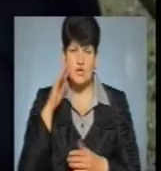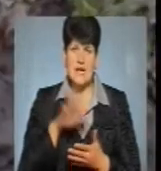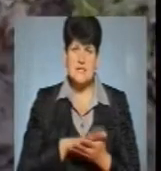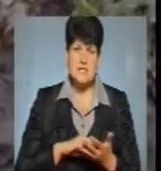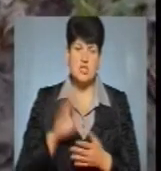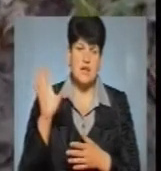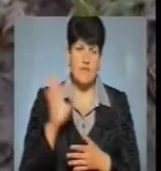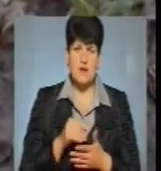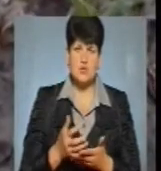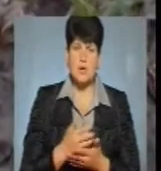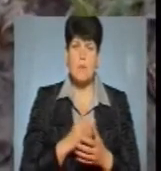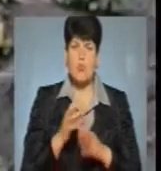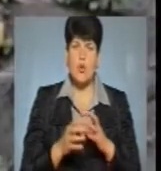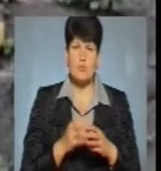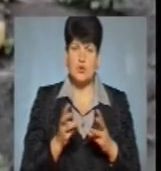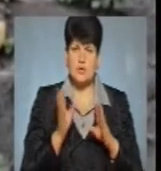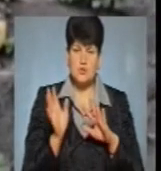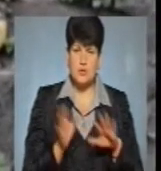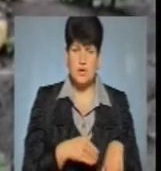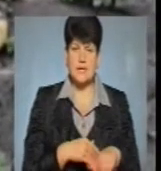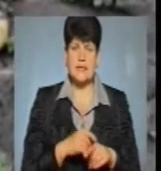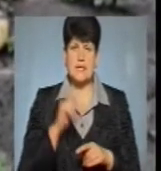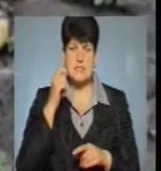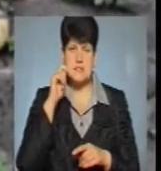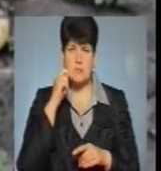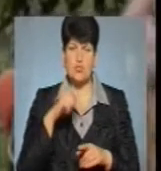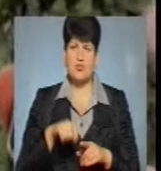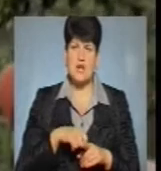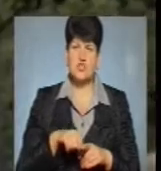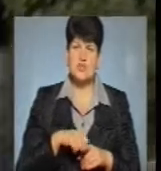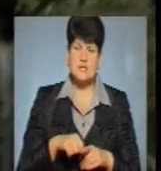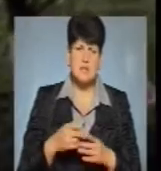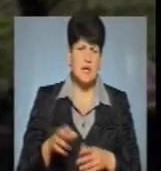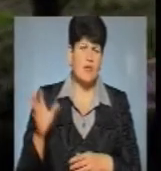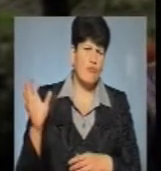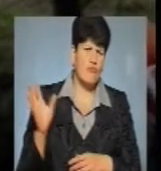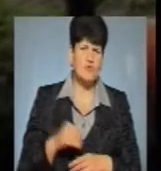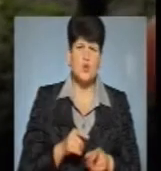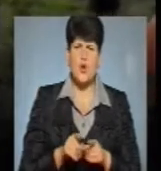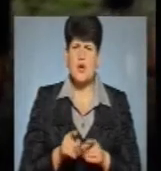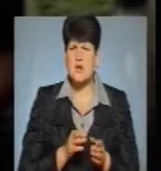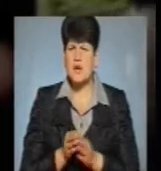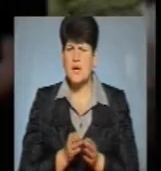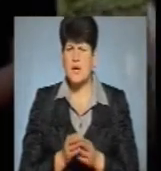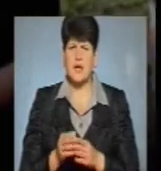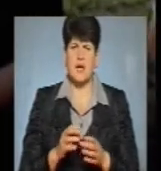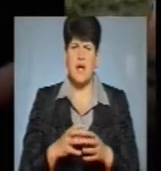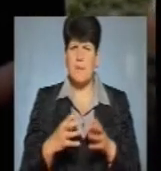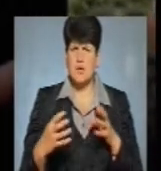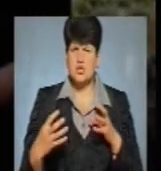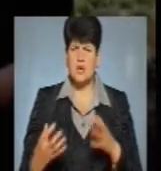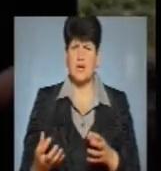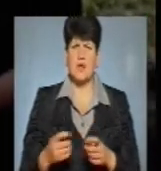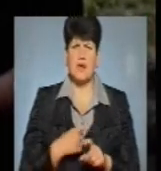урожай. Помідори згоріли, цибулі, чесник, все там, огірки, кабачки, бараболі, все вече